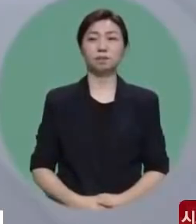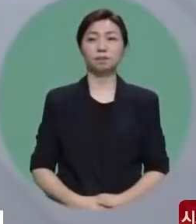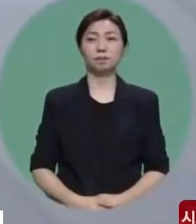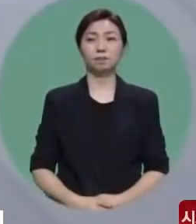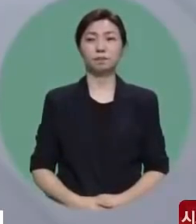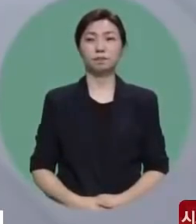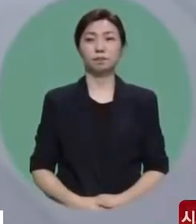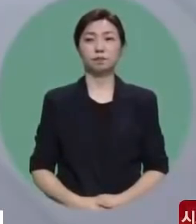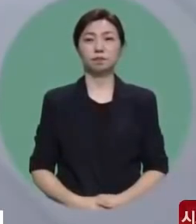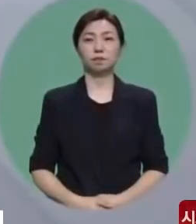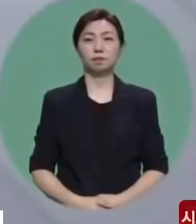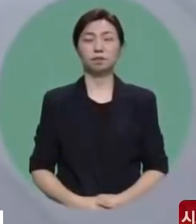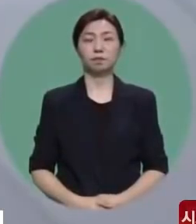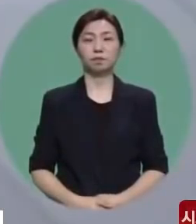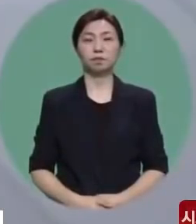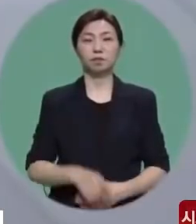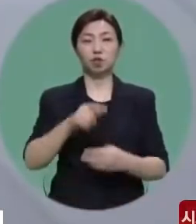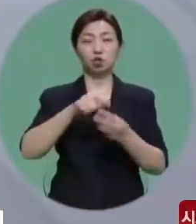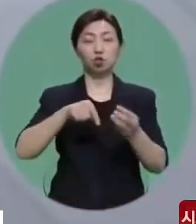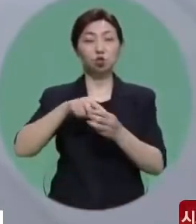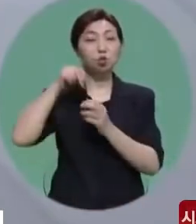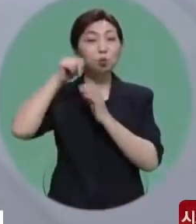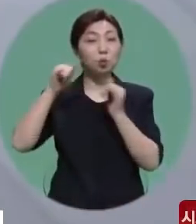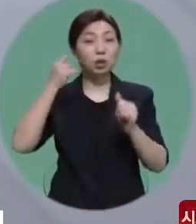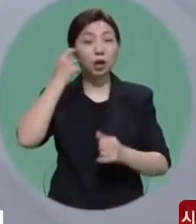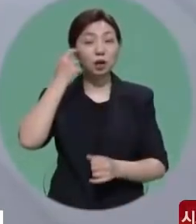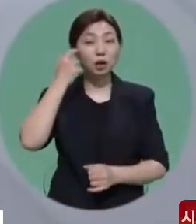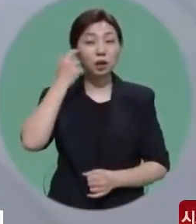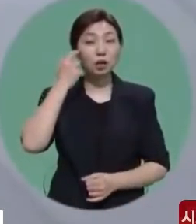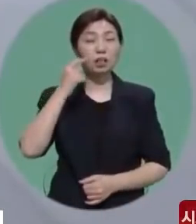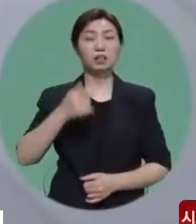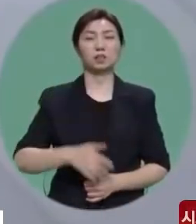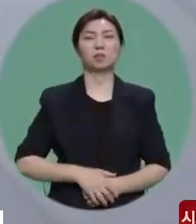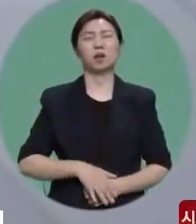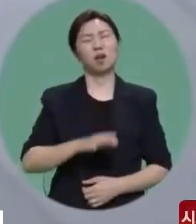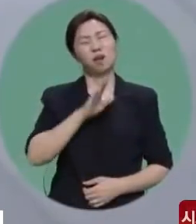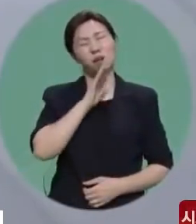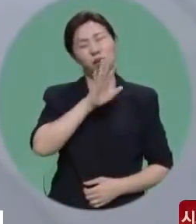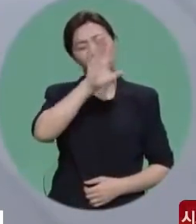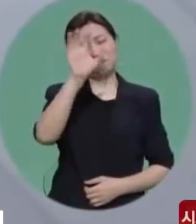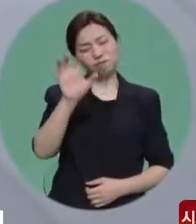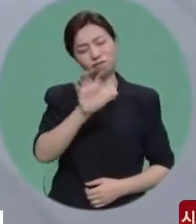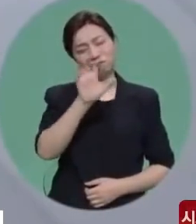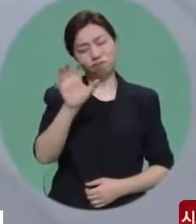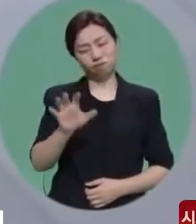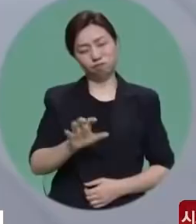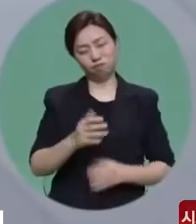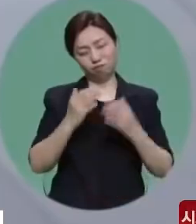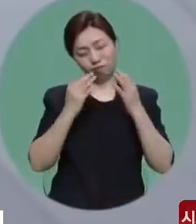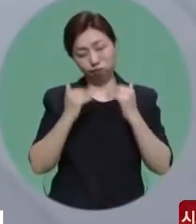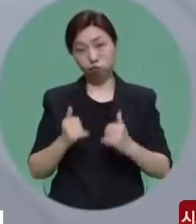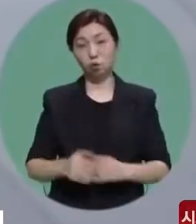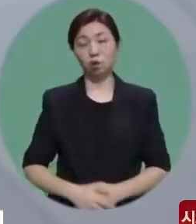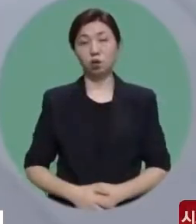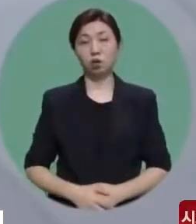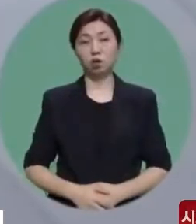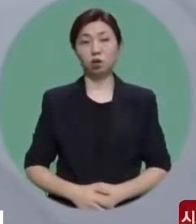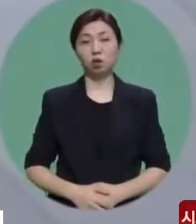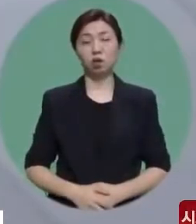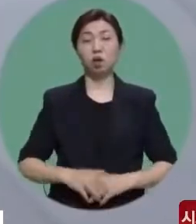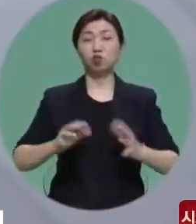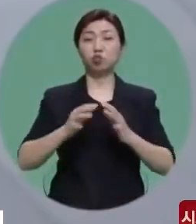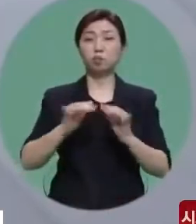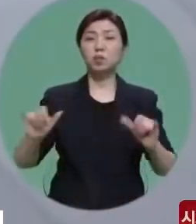우리 은 오버 님 잎의 뭘 써 몇번째 울고 먹는건지 모르겠는데 아 정말 국민의 삶을 놓고